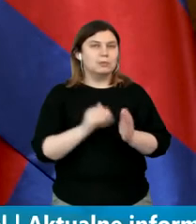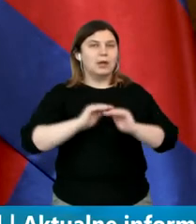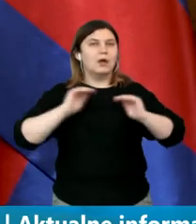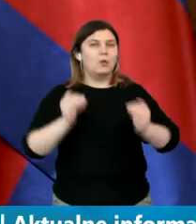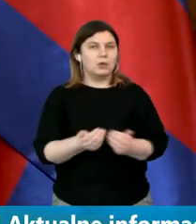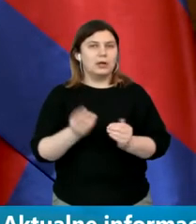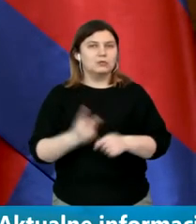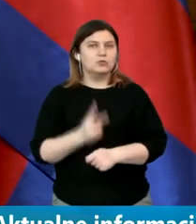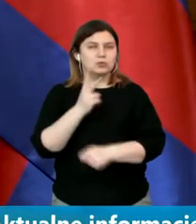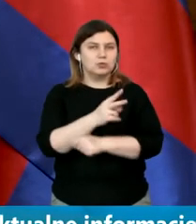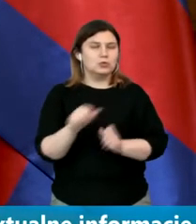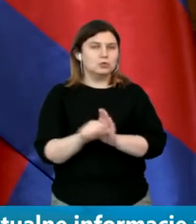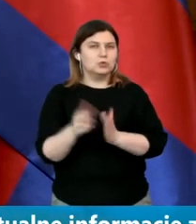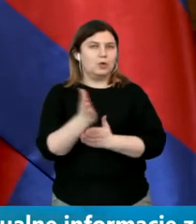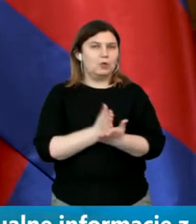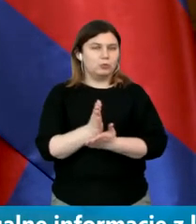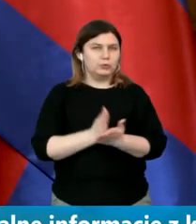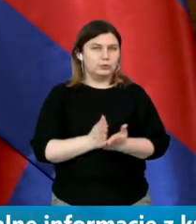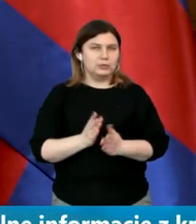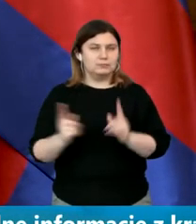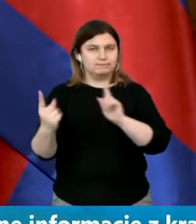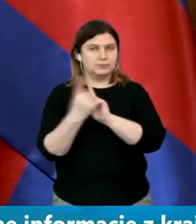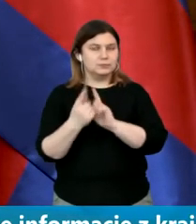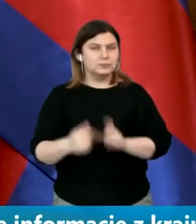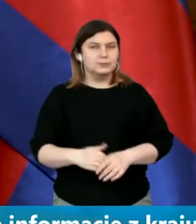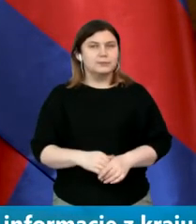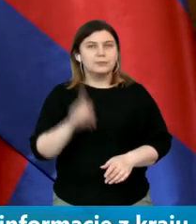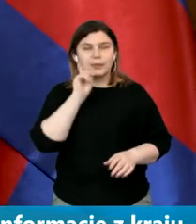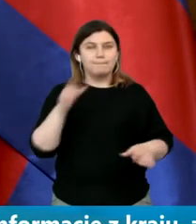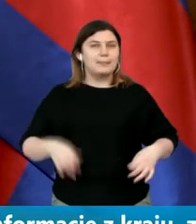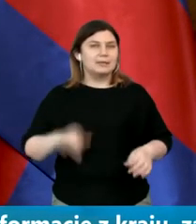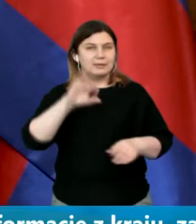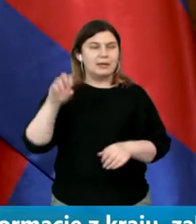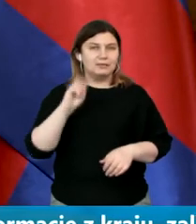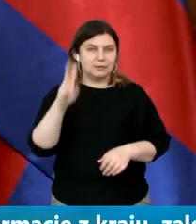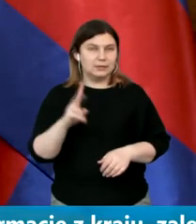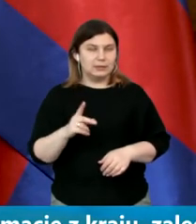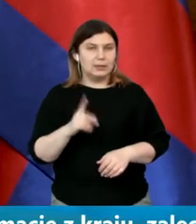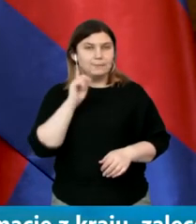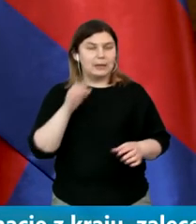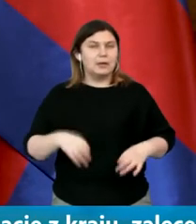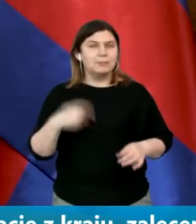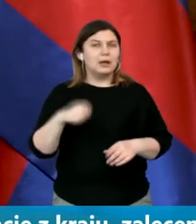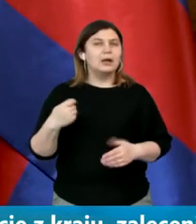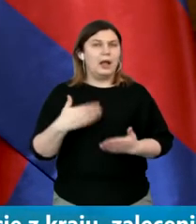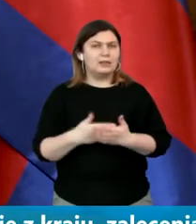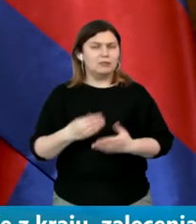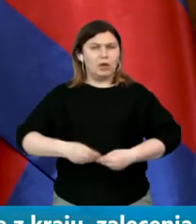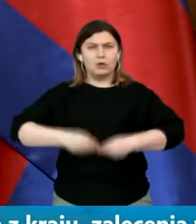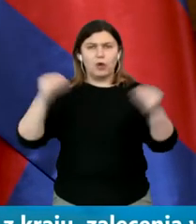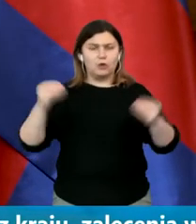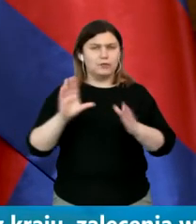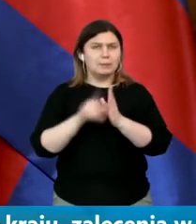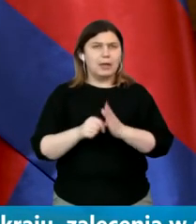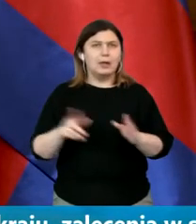do obsługi takiej bezpośredniej. Pan Jacek. Panie Prezydencie, dlaczego rozwój miasta nie idzie w zgodzie z